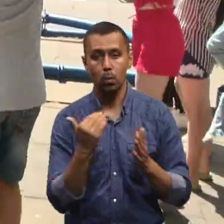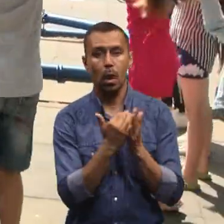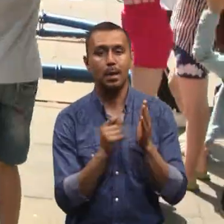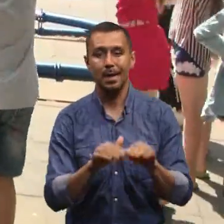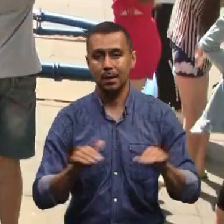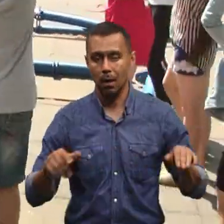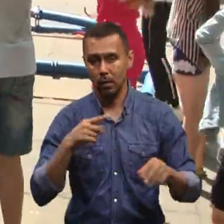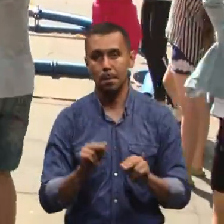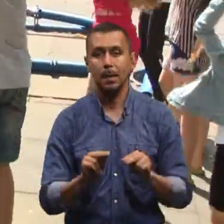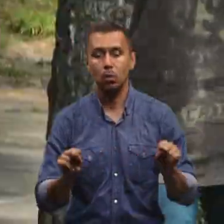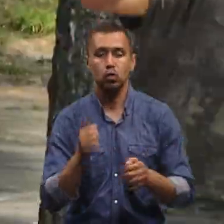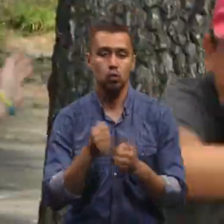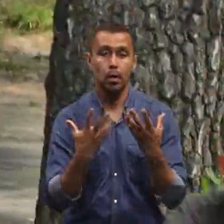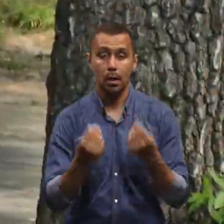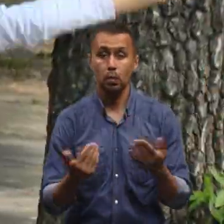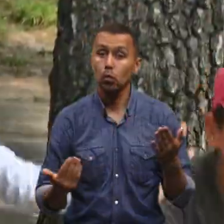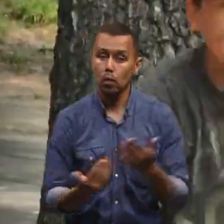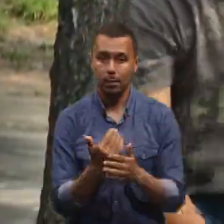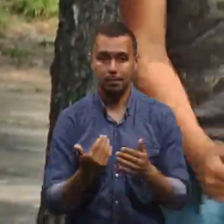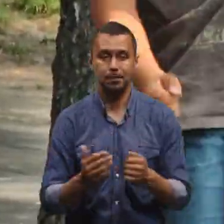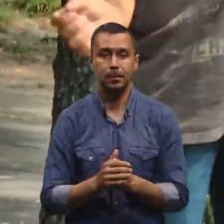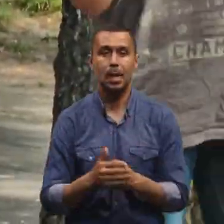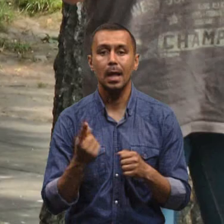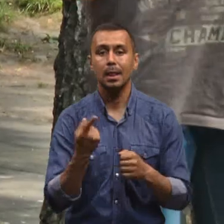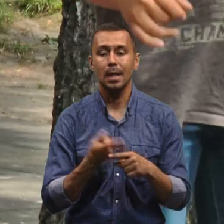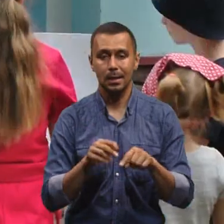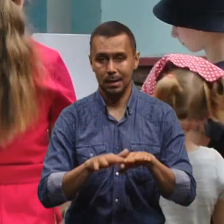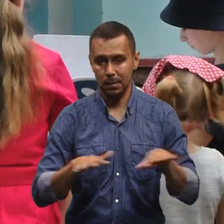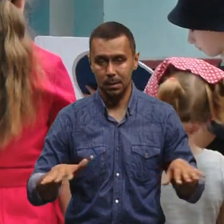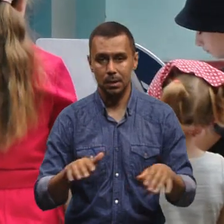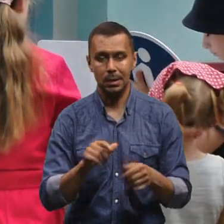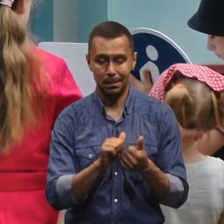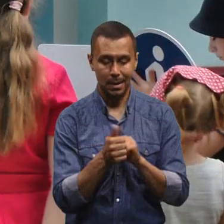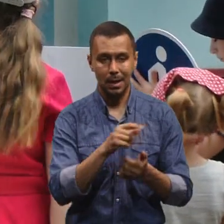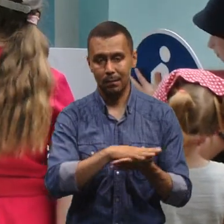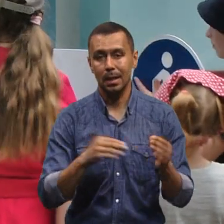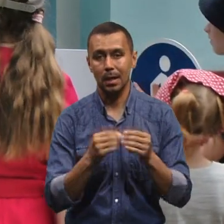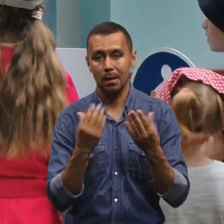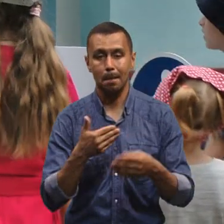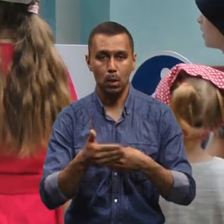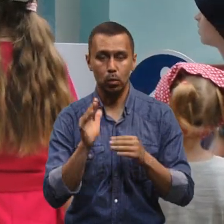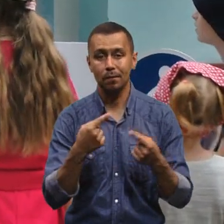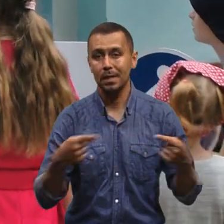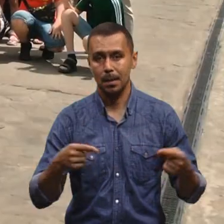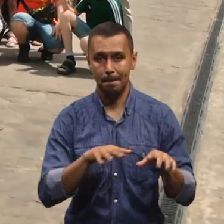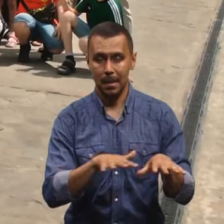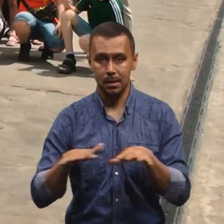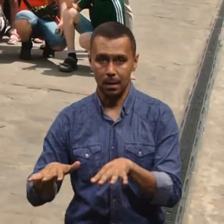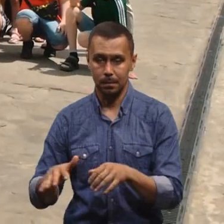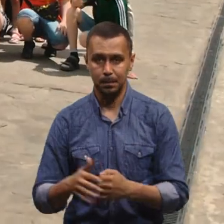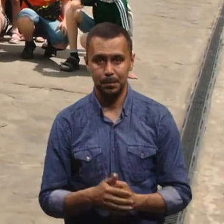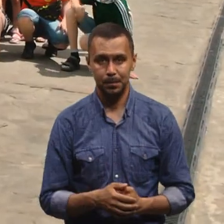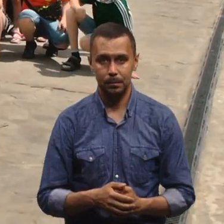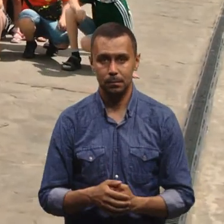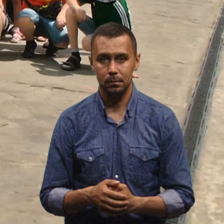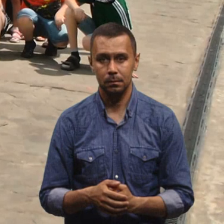дітей, говорить педагогиня, щодня інша. На цій локації зміна триватиме 10 днів. Пізніше будуть в інших місцях. Валерія Ковальчук,